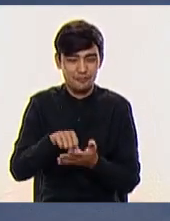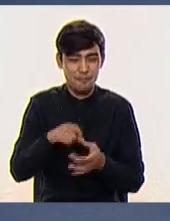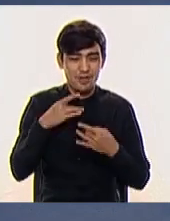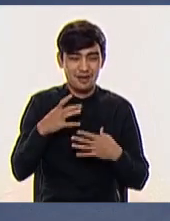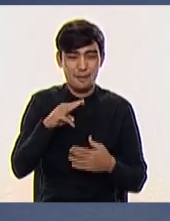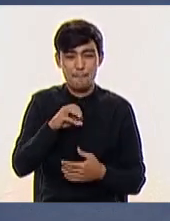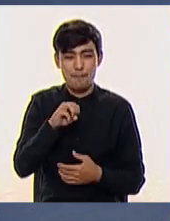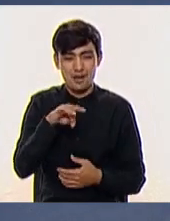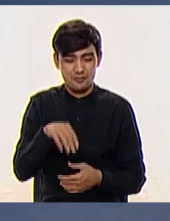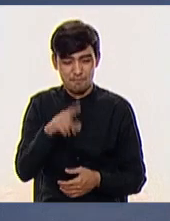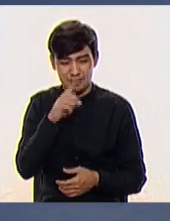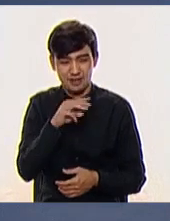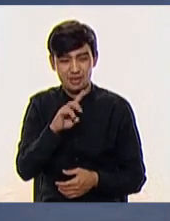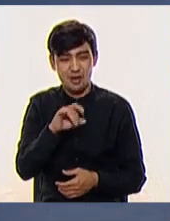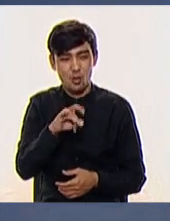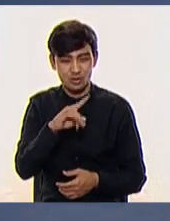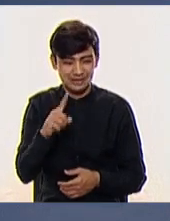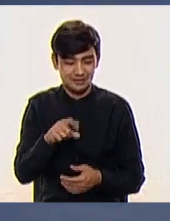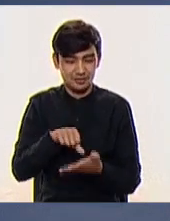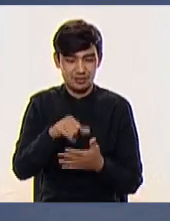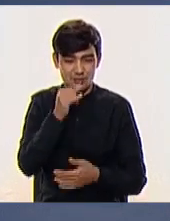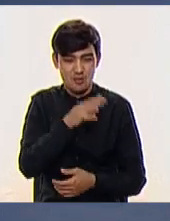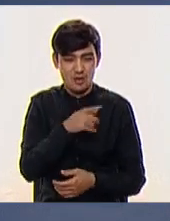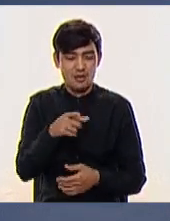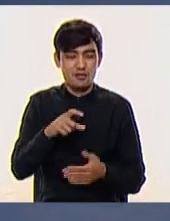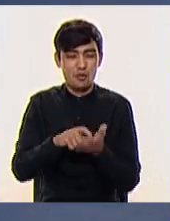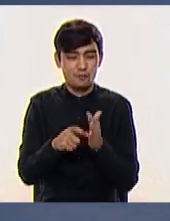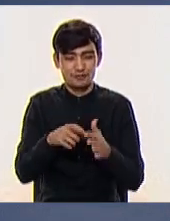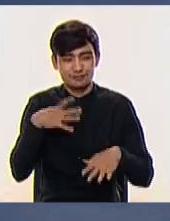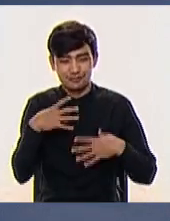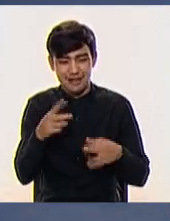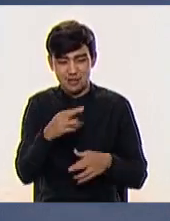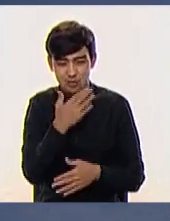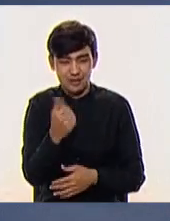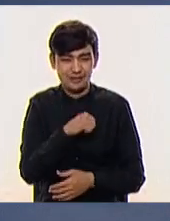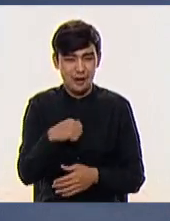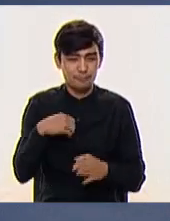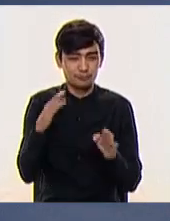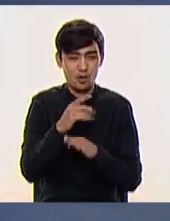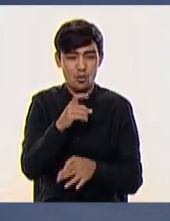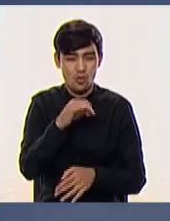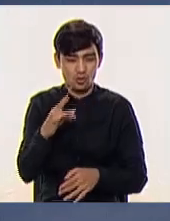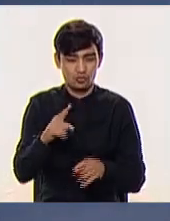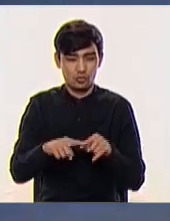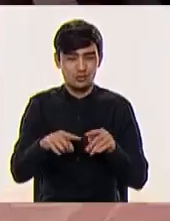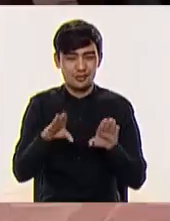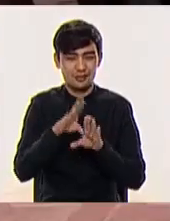праздновании Наурыза. К тому же у них нет помещения для репетиций, а сам хор на грани закрытия.